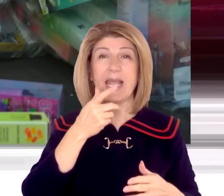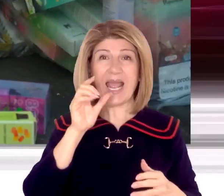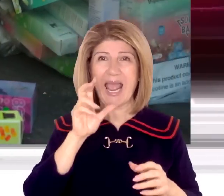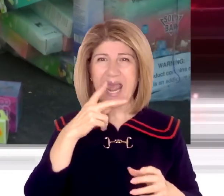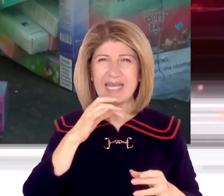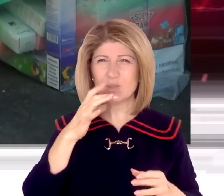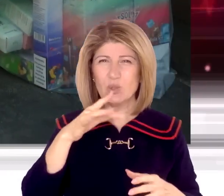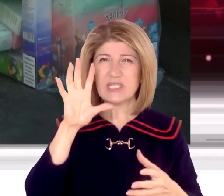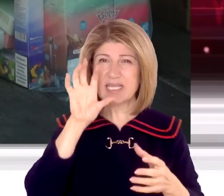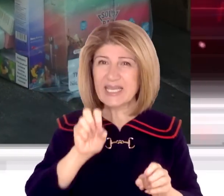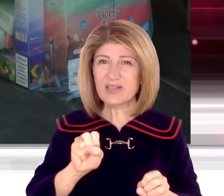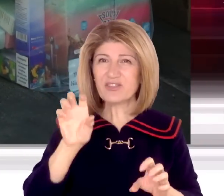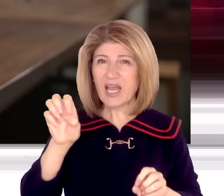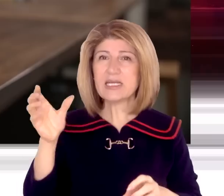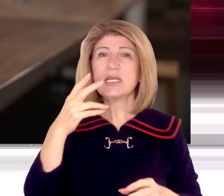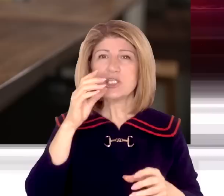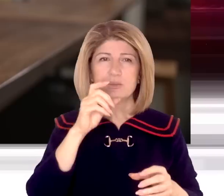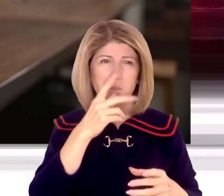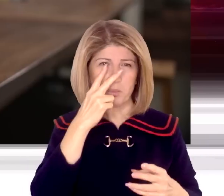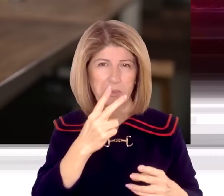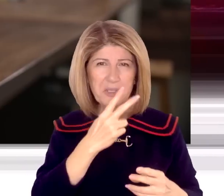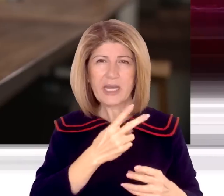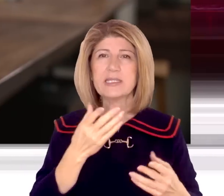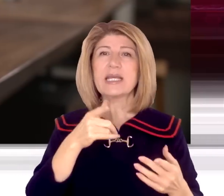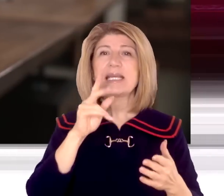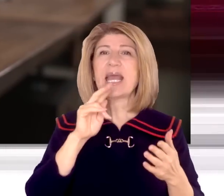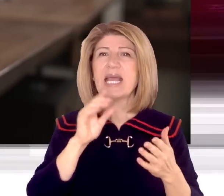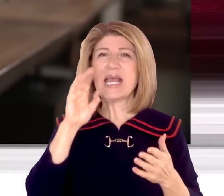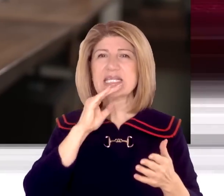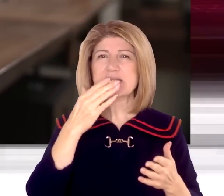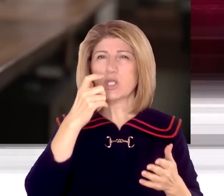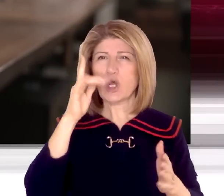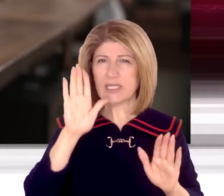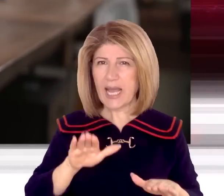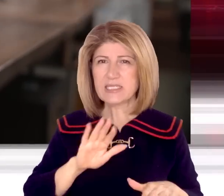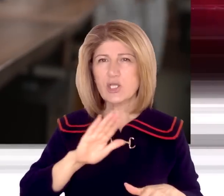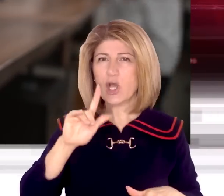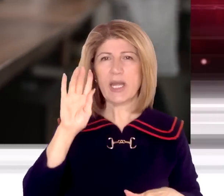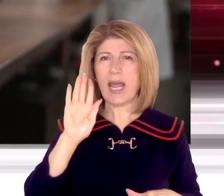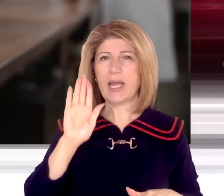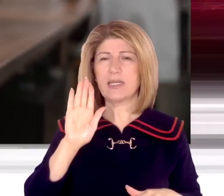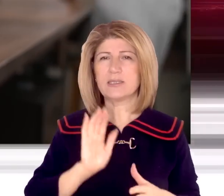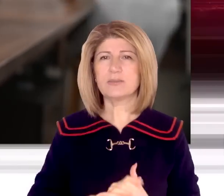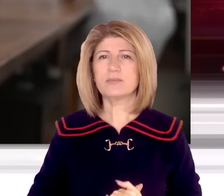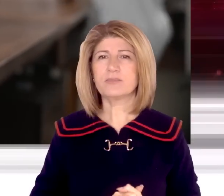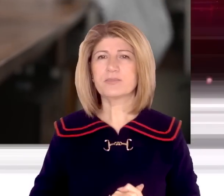سیگارهای الکترونیکی ضبط شده میاد اینجا تا چک بشه که استاندارد هست یا نه.